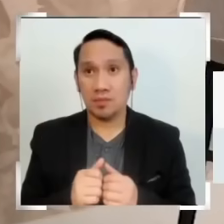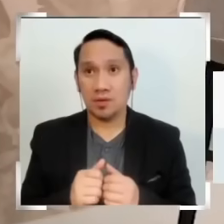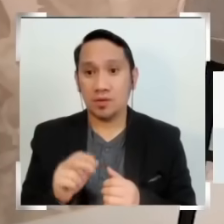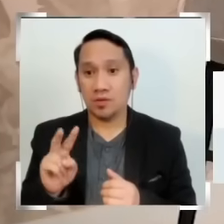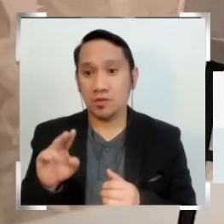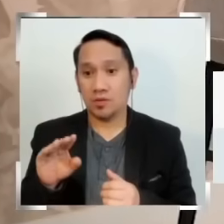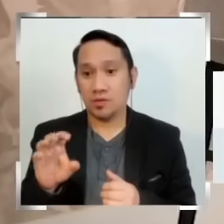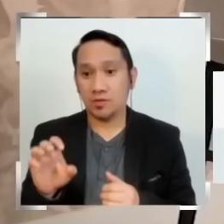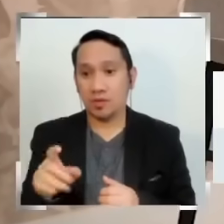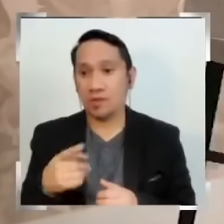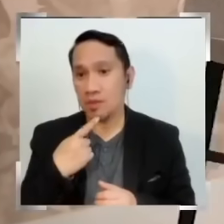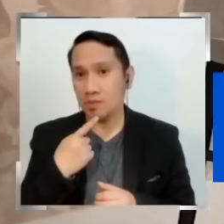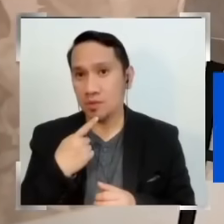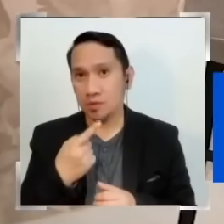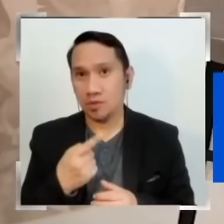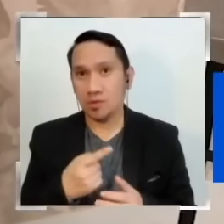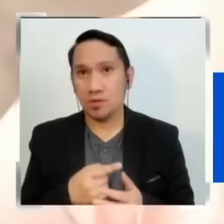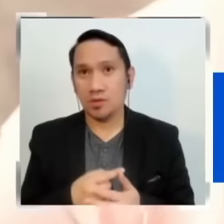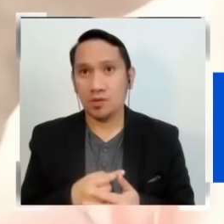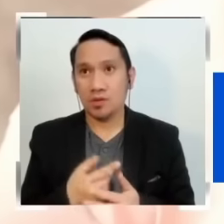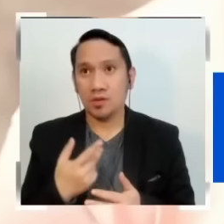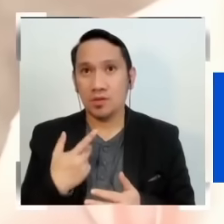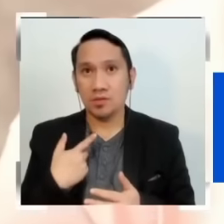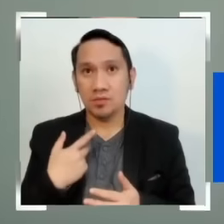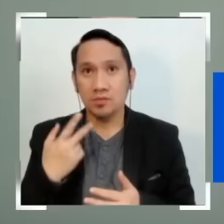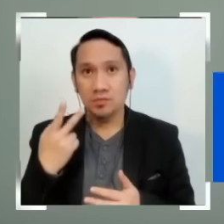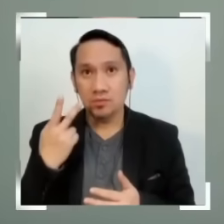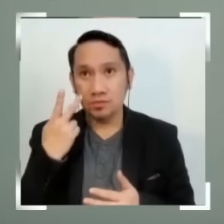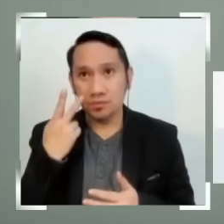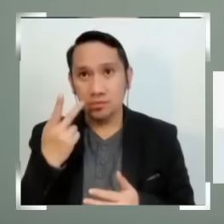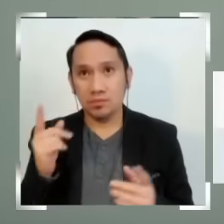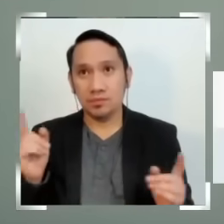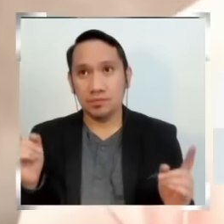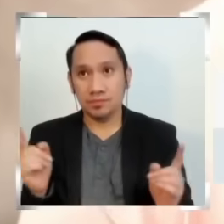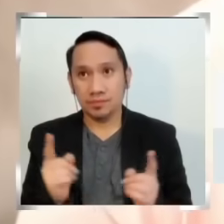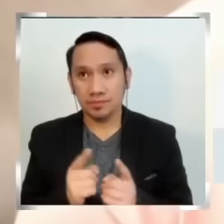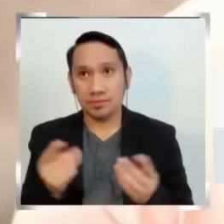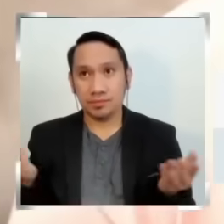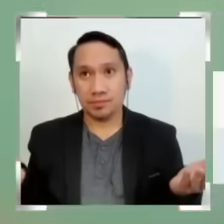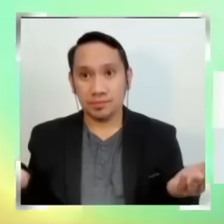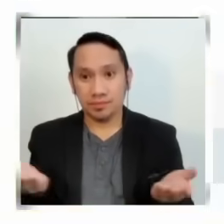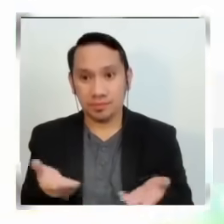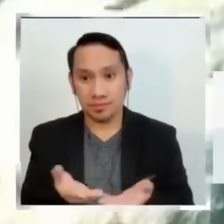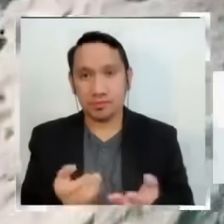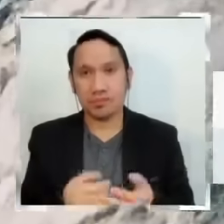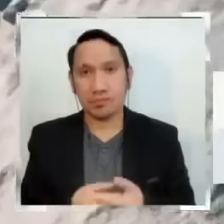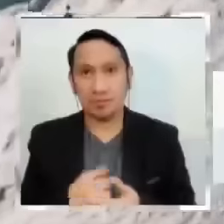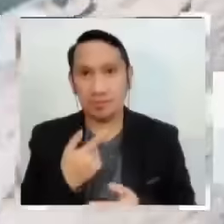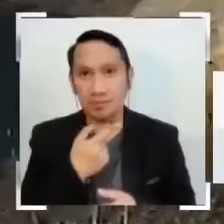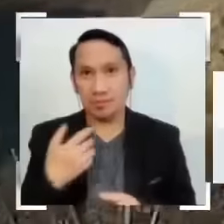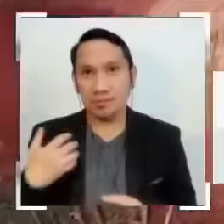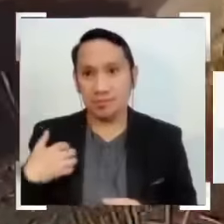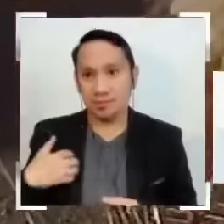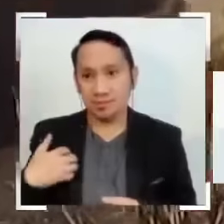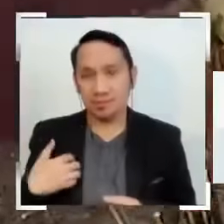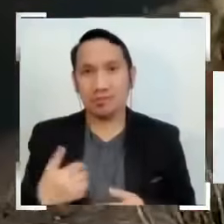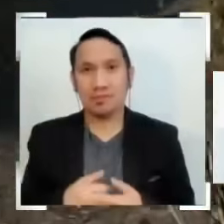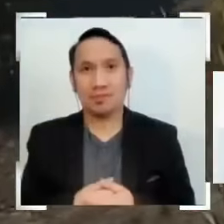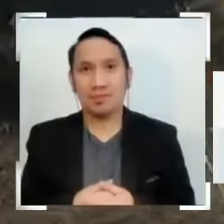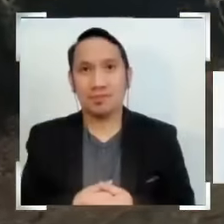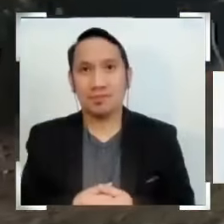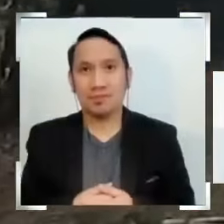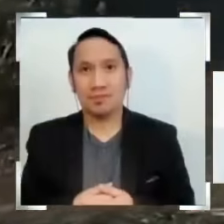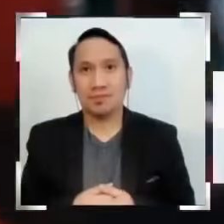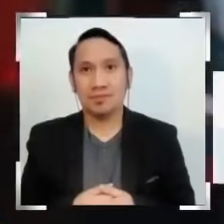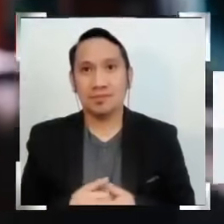ko sa kanya na pakilala niya ako sa'yo. Dahil? Crush kita! Ang first impression naman daw ni